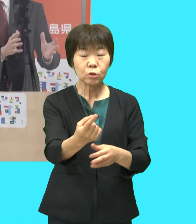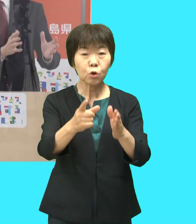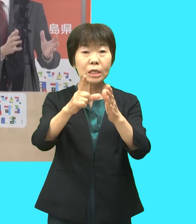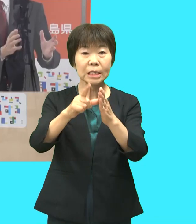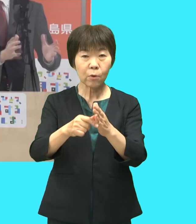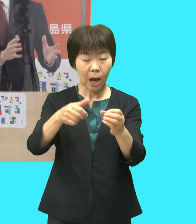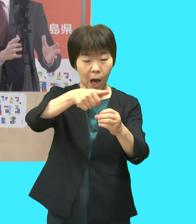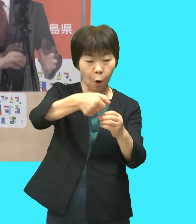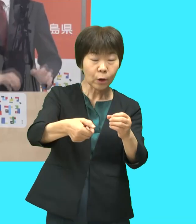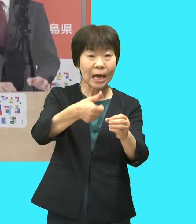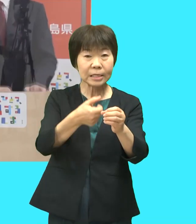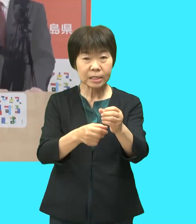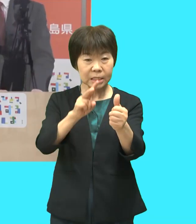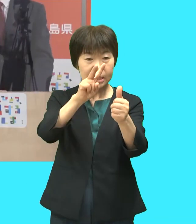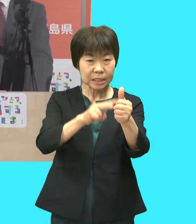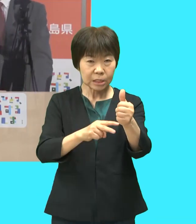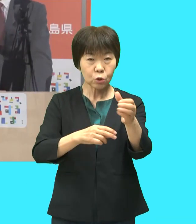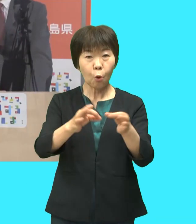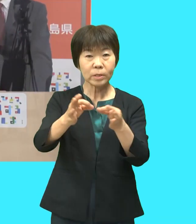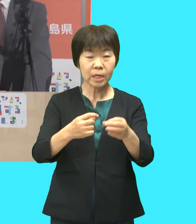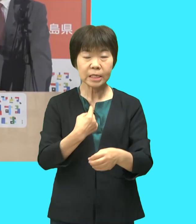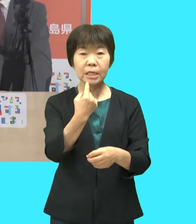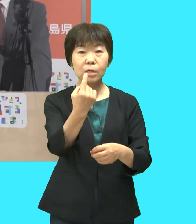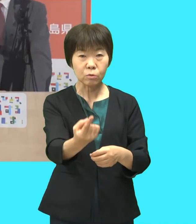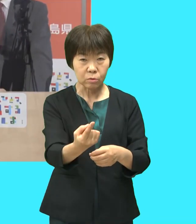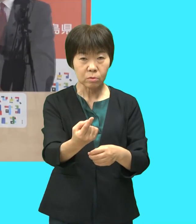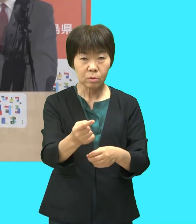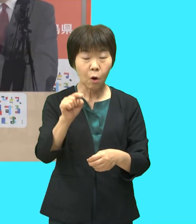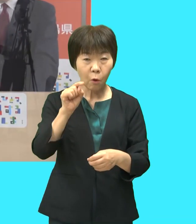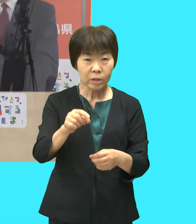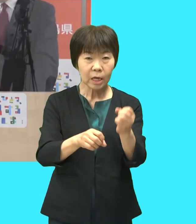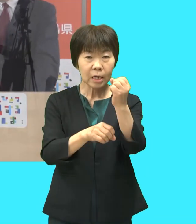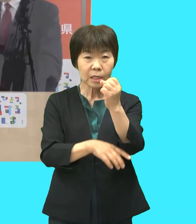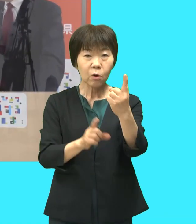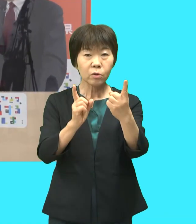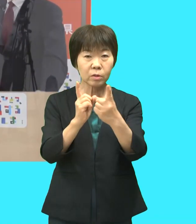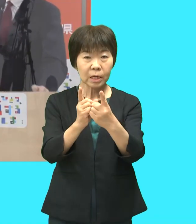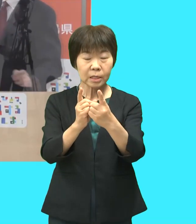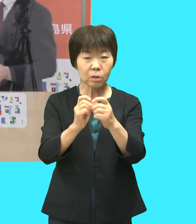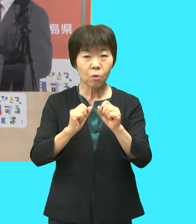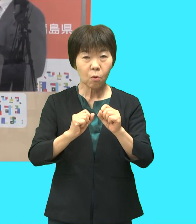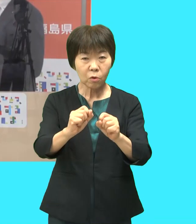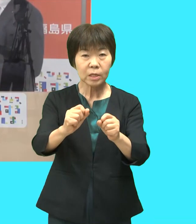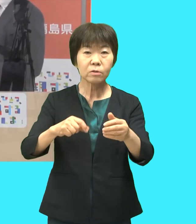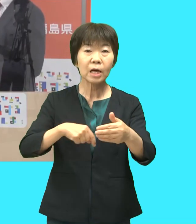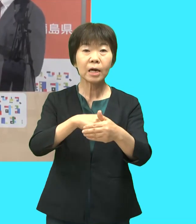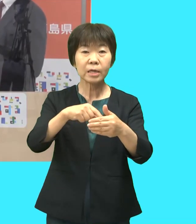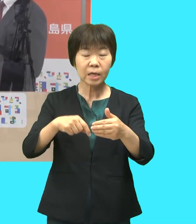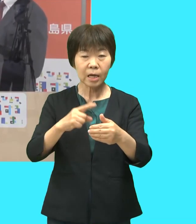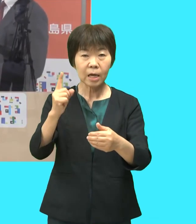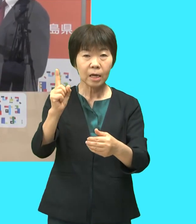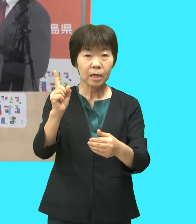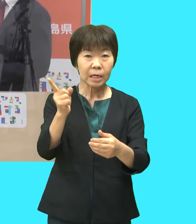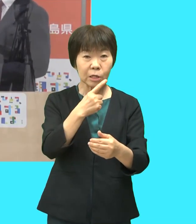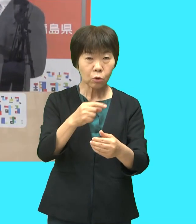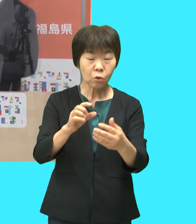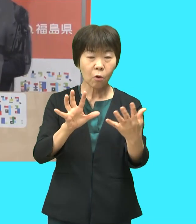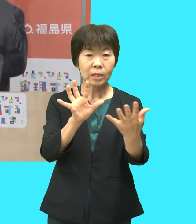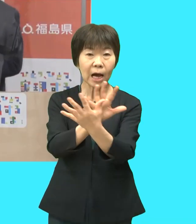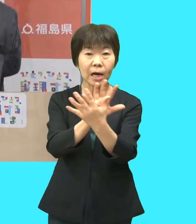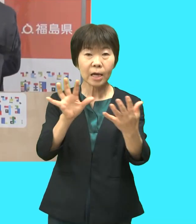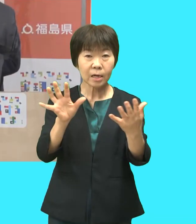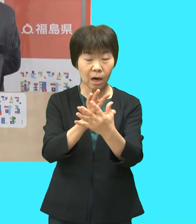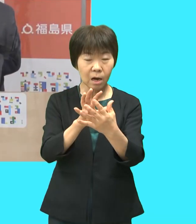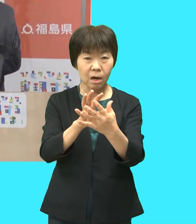ジ認証店に行く、こういった基本対策を継続する中で、この人流の増が単純